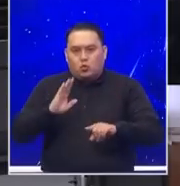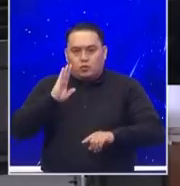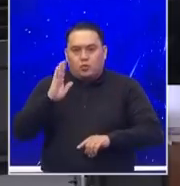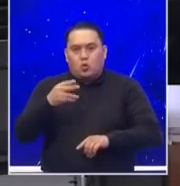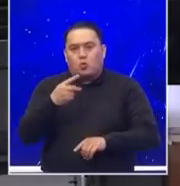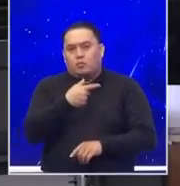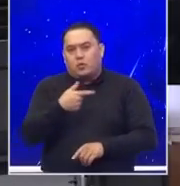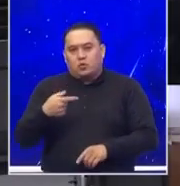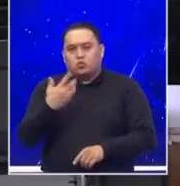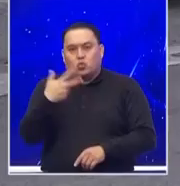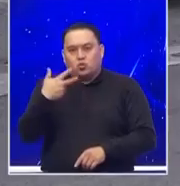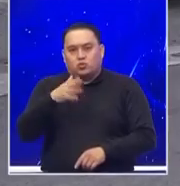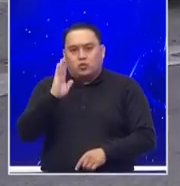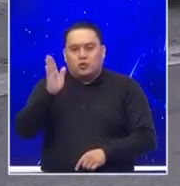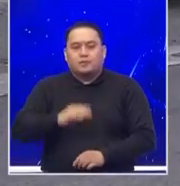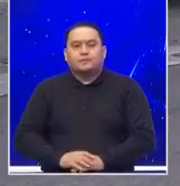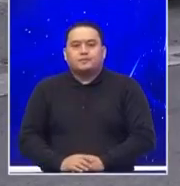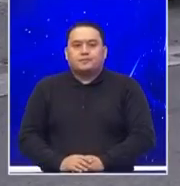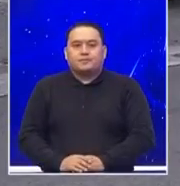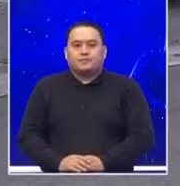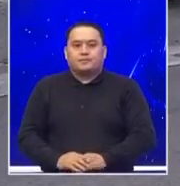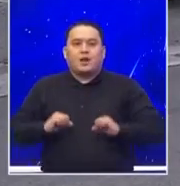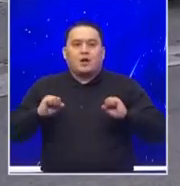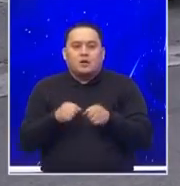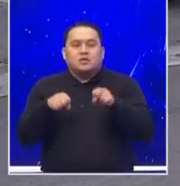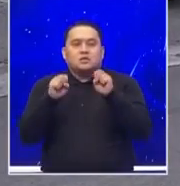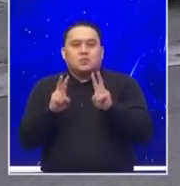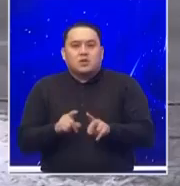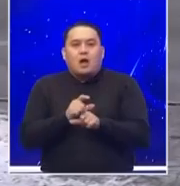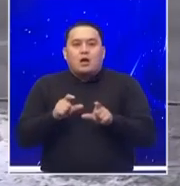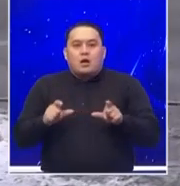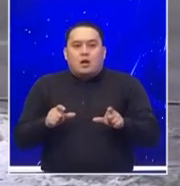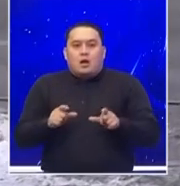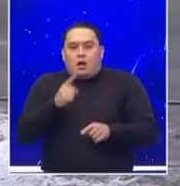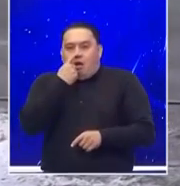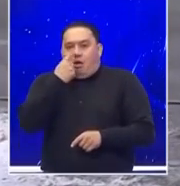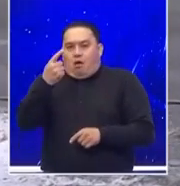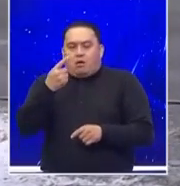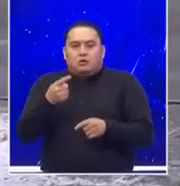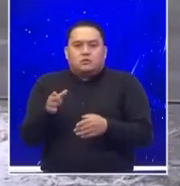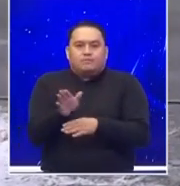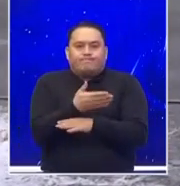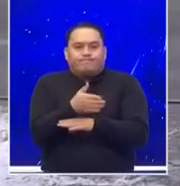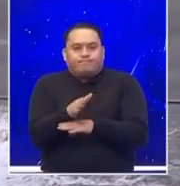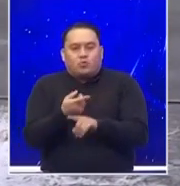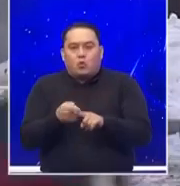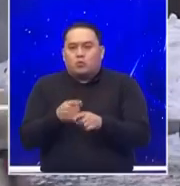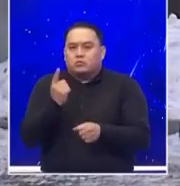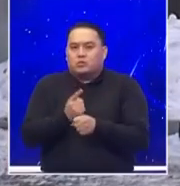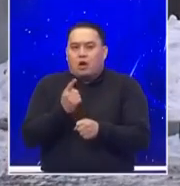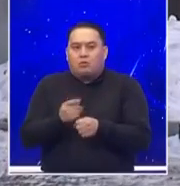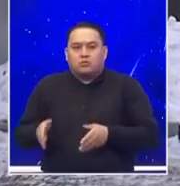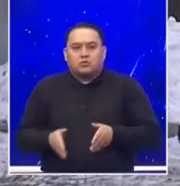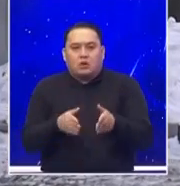шамамен 30 градусқа кетеді. Төтенше жағдайлар қызметінің мамандары азаматтардан алыс сапарға шықпауын сұрайды. Барлық бағыттағы тас жол